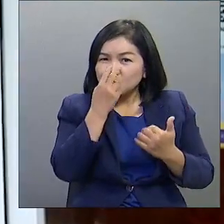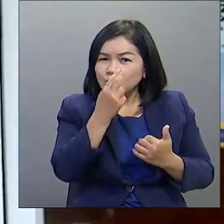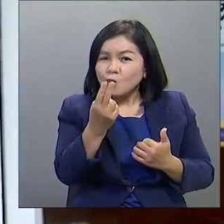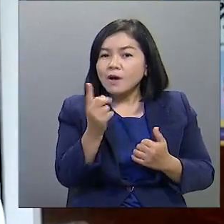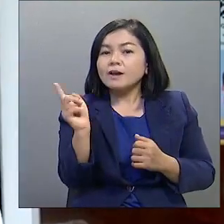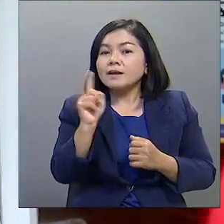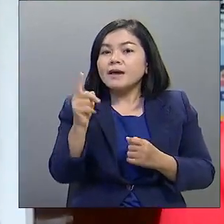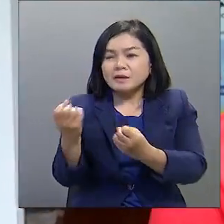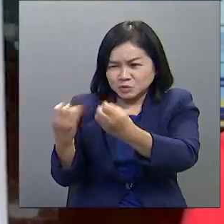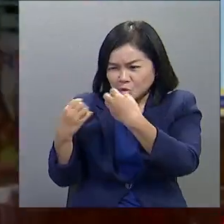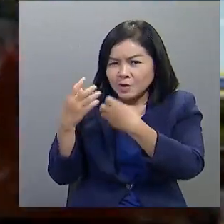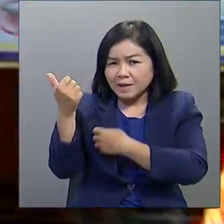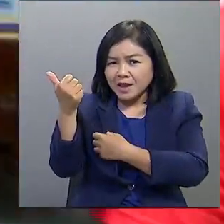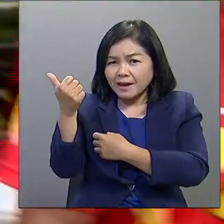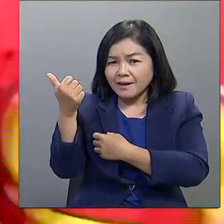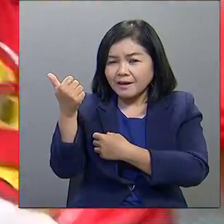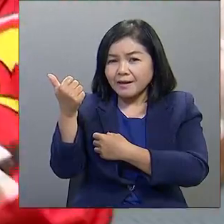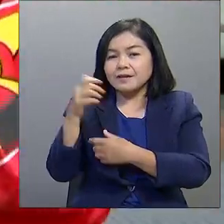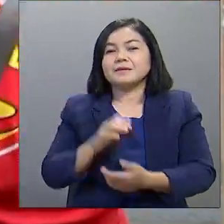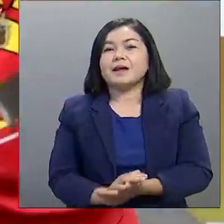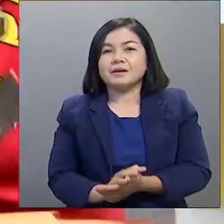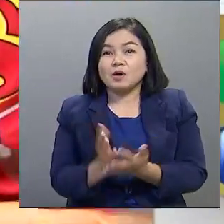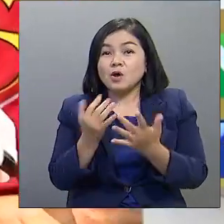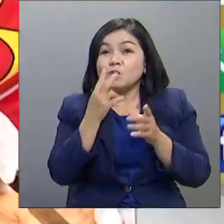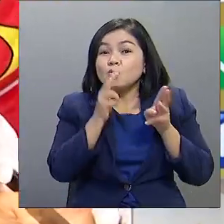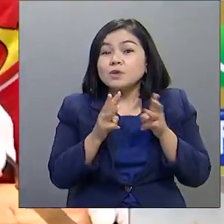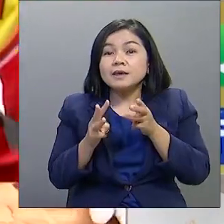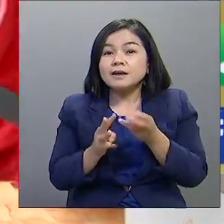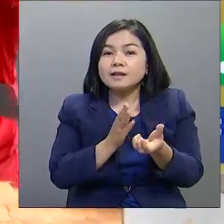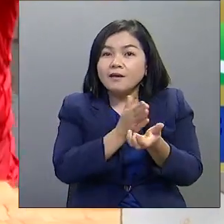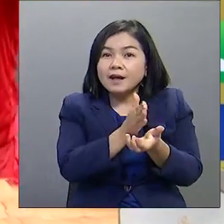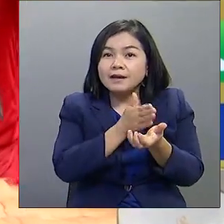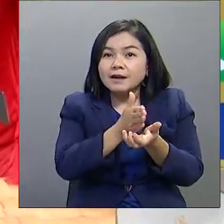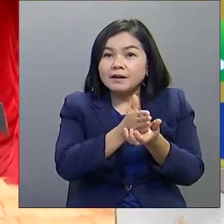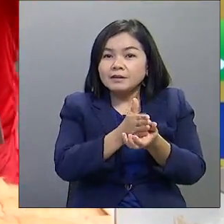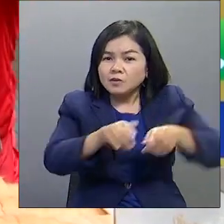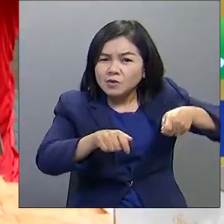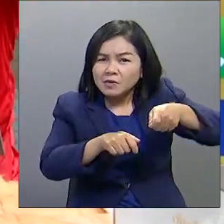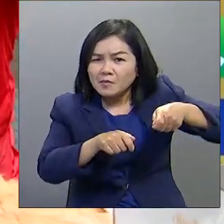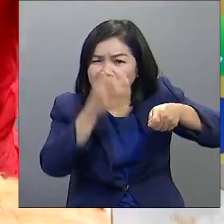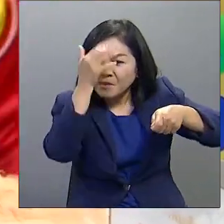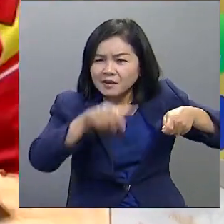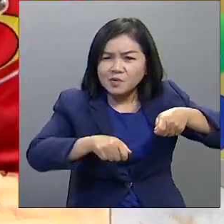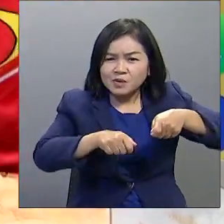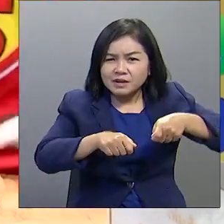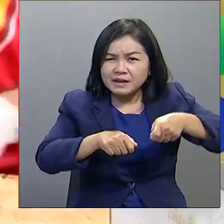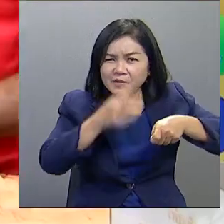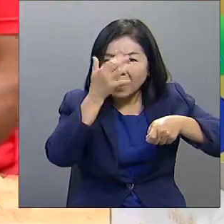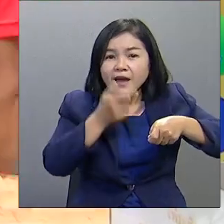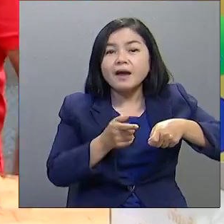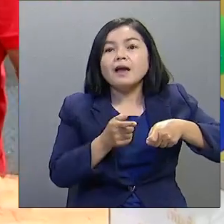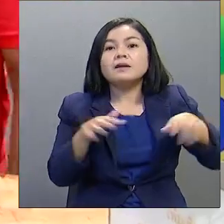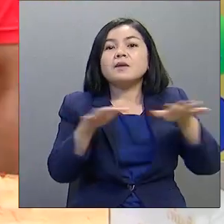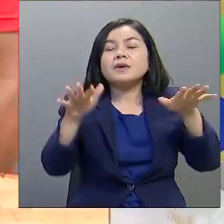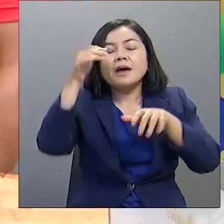สมชายสอนกะทิทำค ่ ะ เดี๋ยวหั่นดูก่อนนะ ต้องมีท่าด้วยใช่ไหมพี่โอ๊ยทำไมเราต้องมีการตั้งท่าด้วยเพราะว่าอะไรคะ ธรรมดา